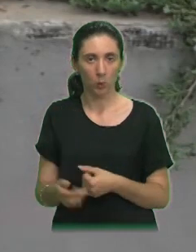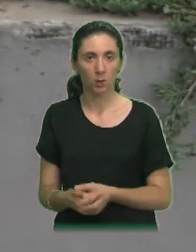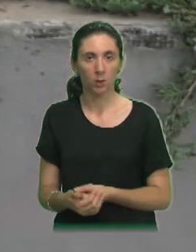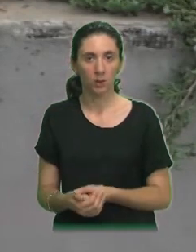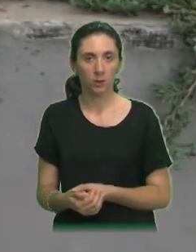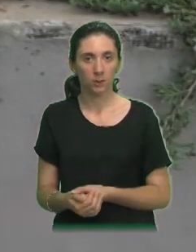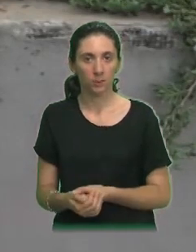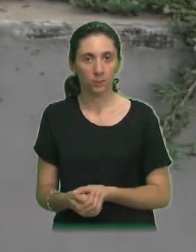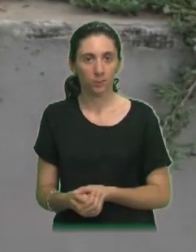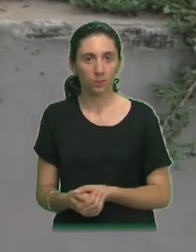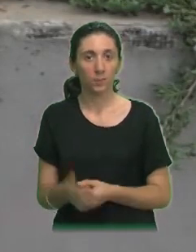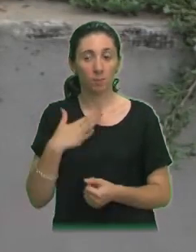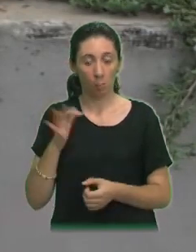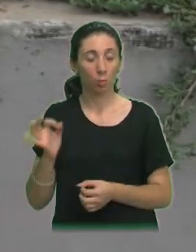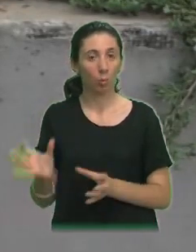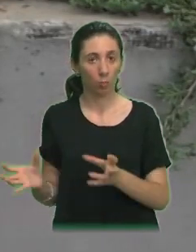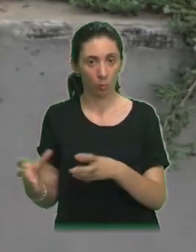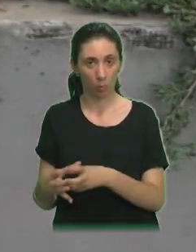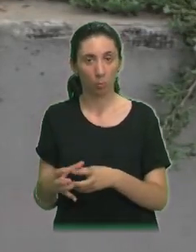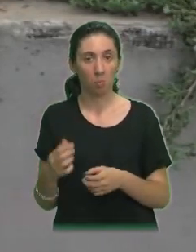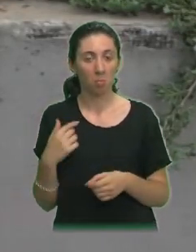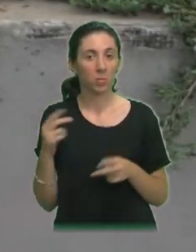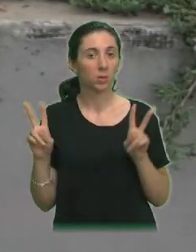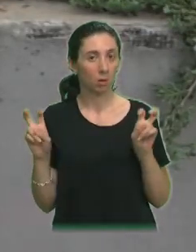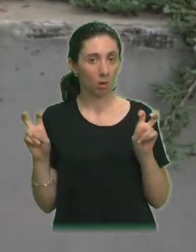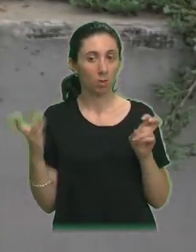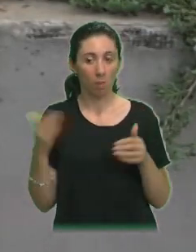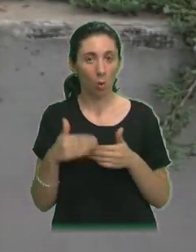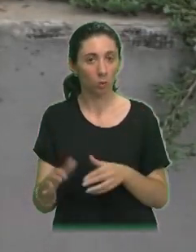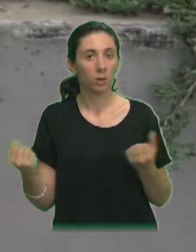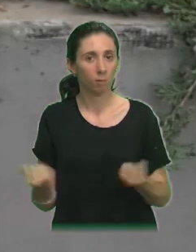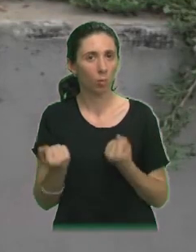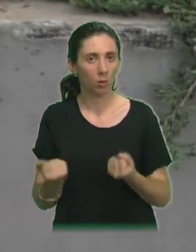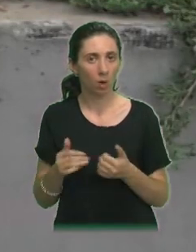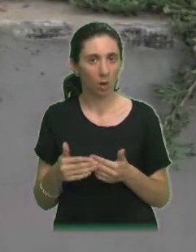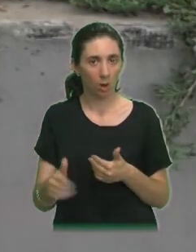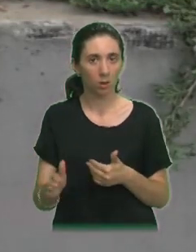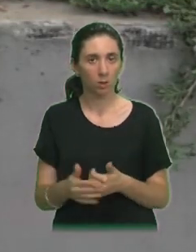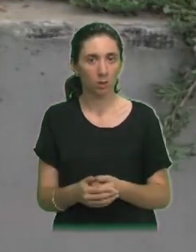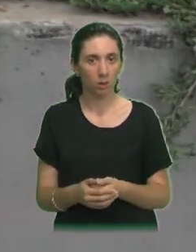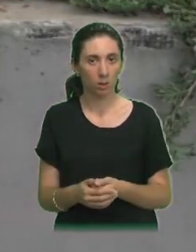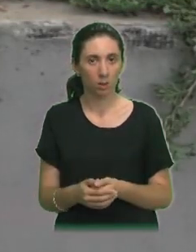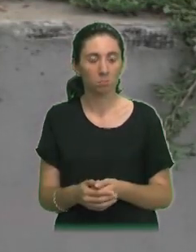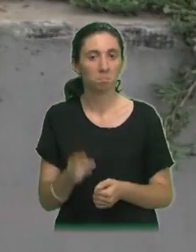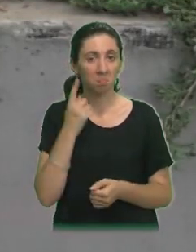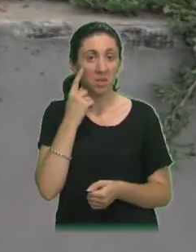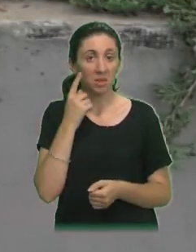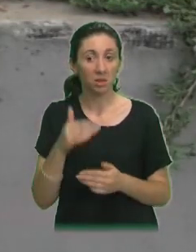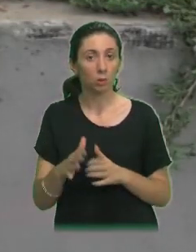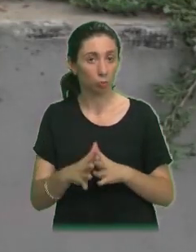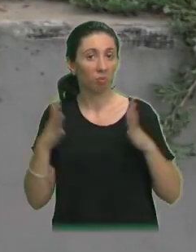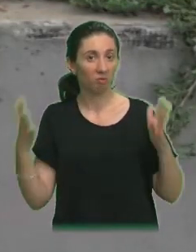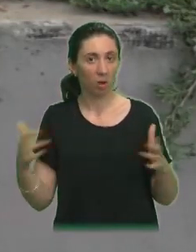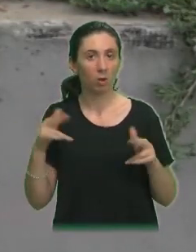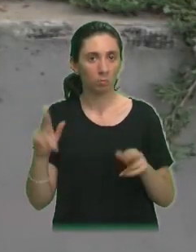nadam, ako nastavimo trenirati, izgledi su nam veliki da ponovimo taj uspjeh. Već sada